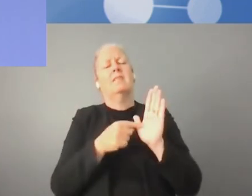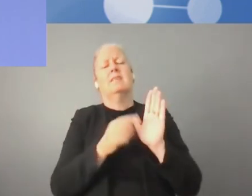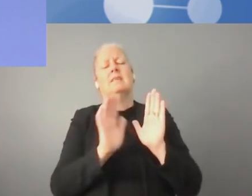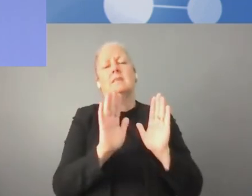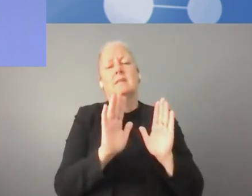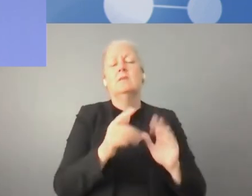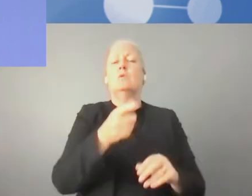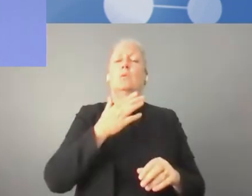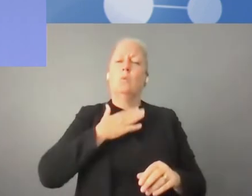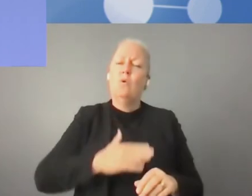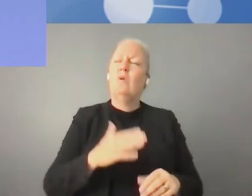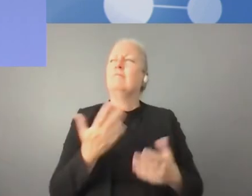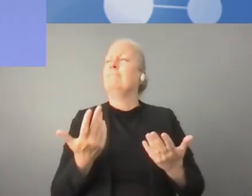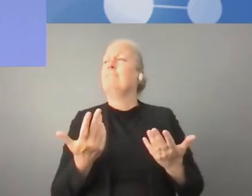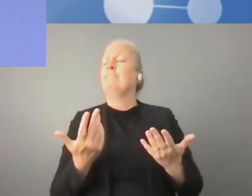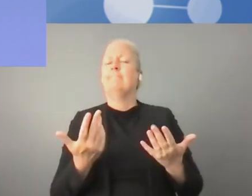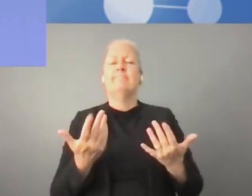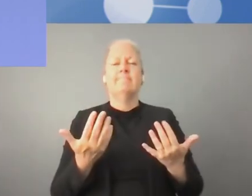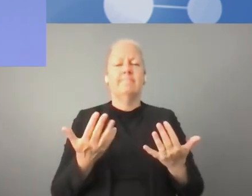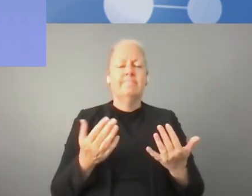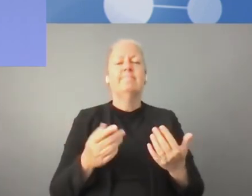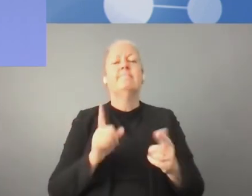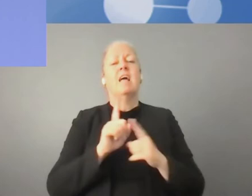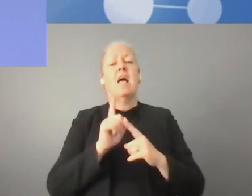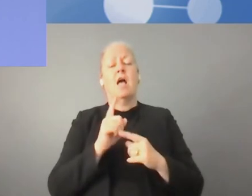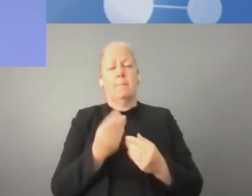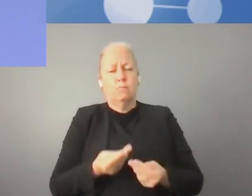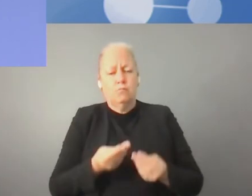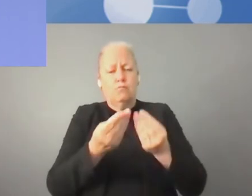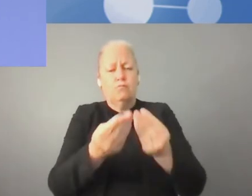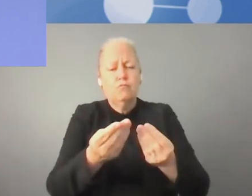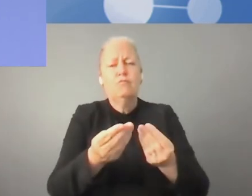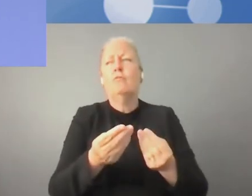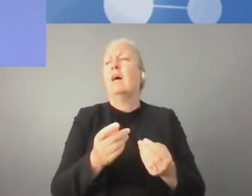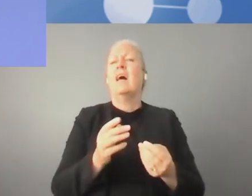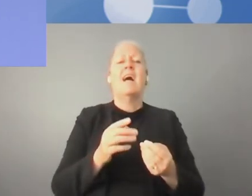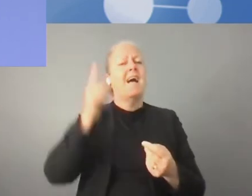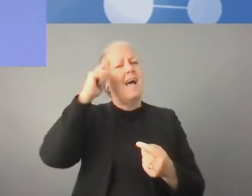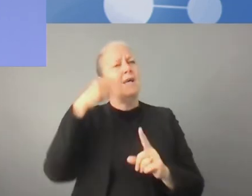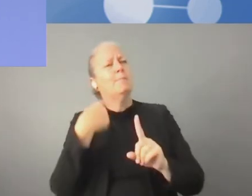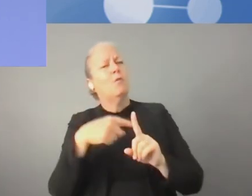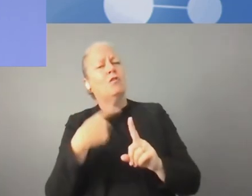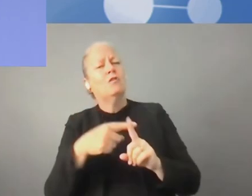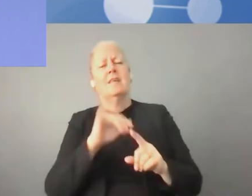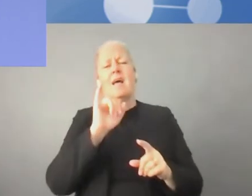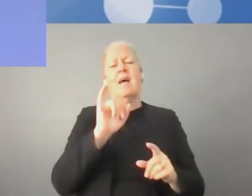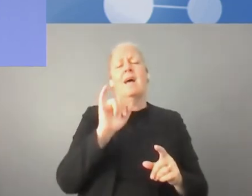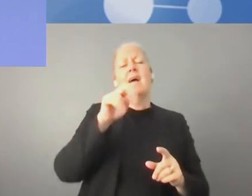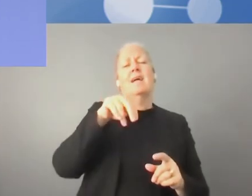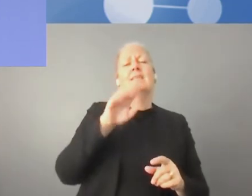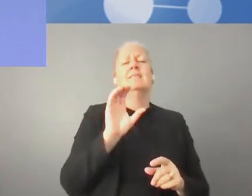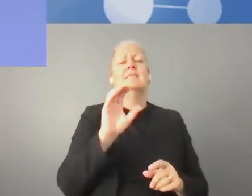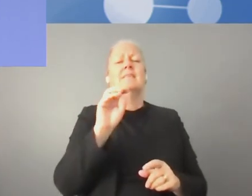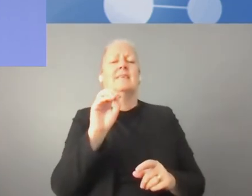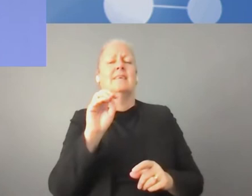我们是需要为他们提供一些足够的条件。所以说我们需要为他们提供